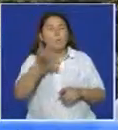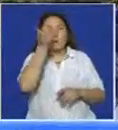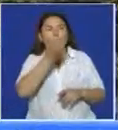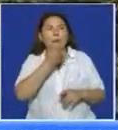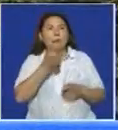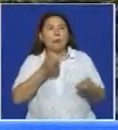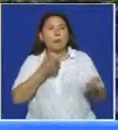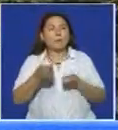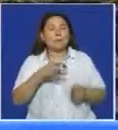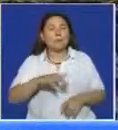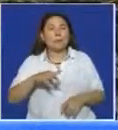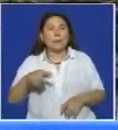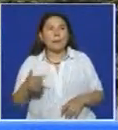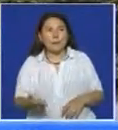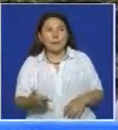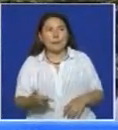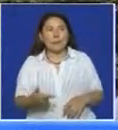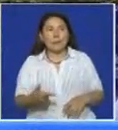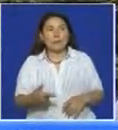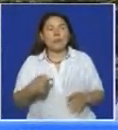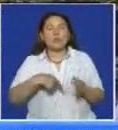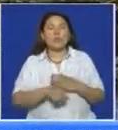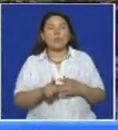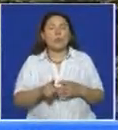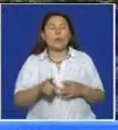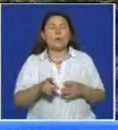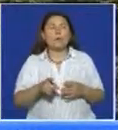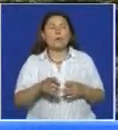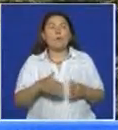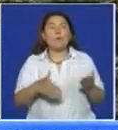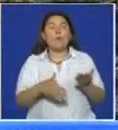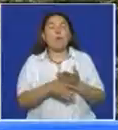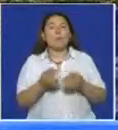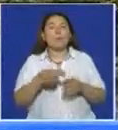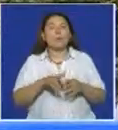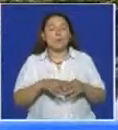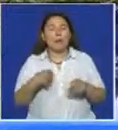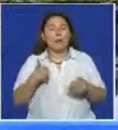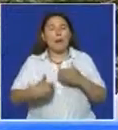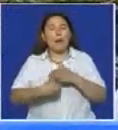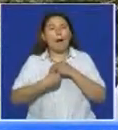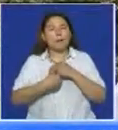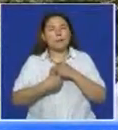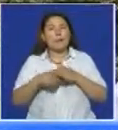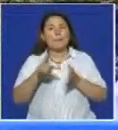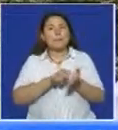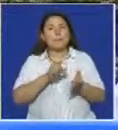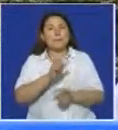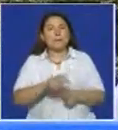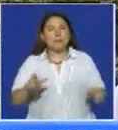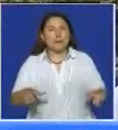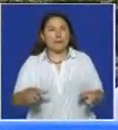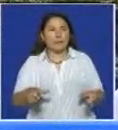руководство мангистау моно и газ зато неоценимую помощь которая не оказывает нам пенсионерам